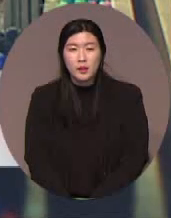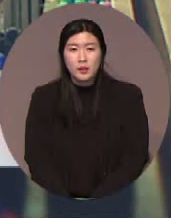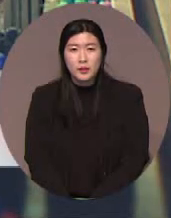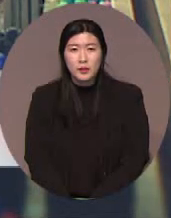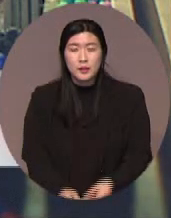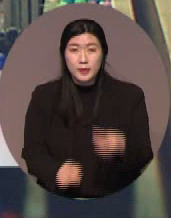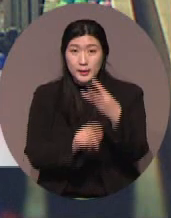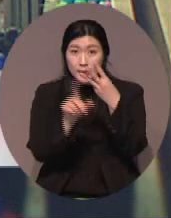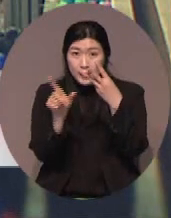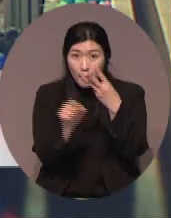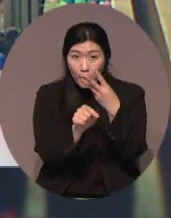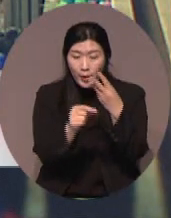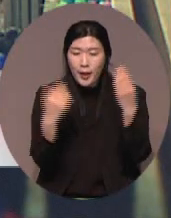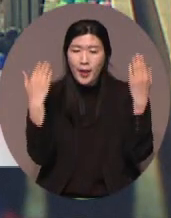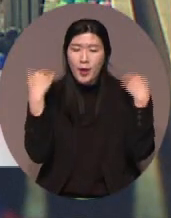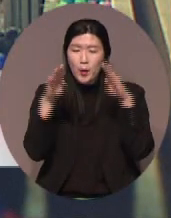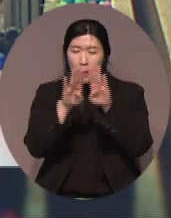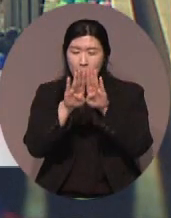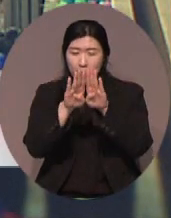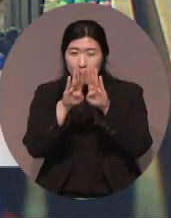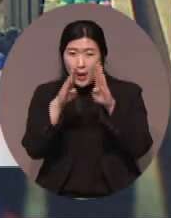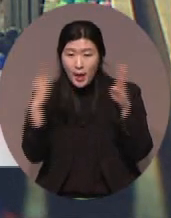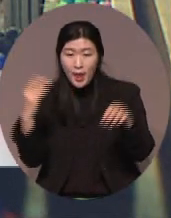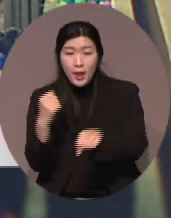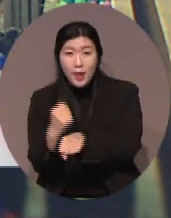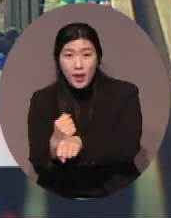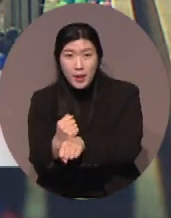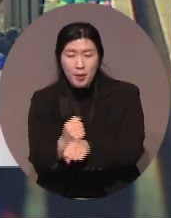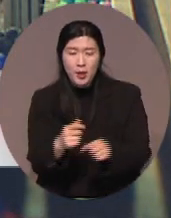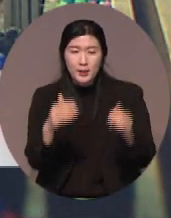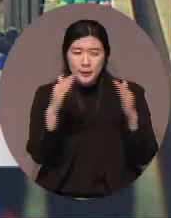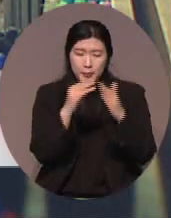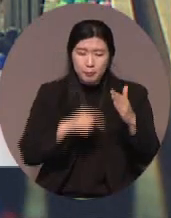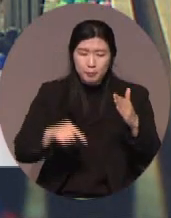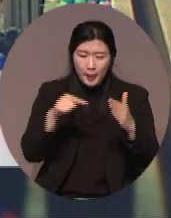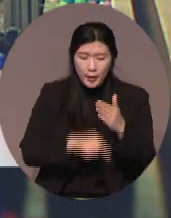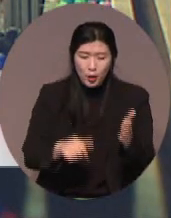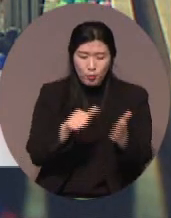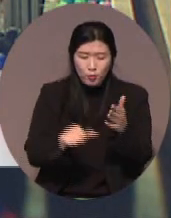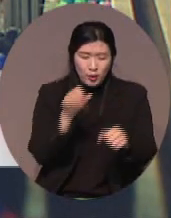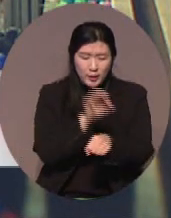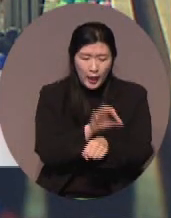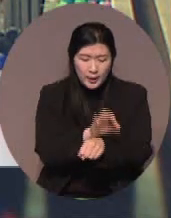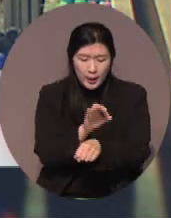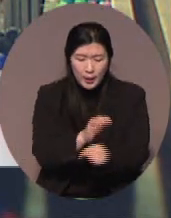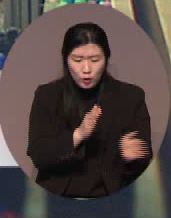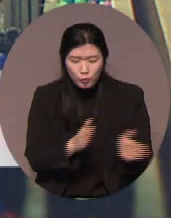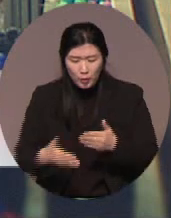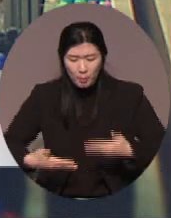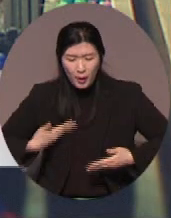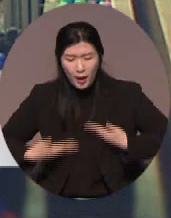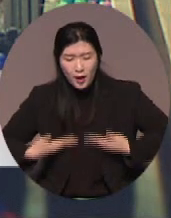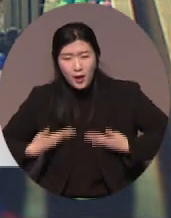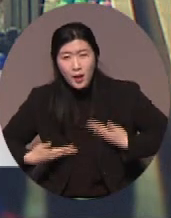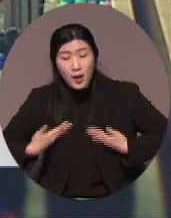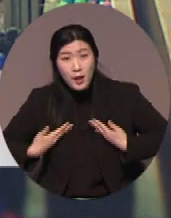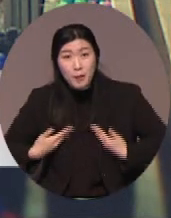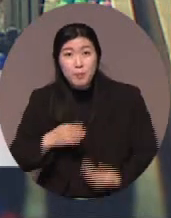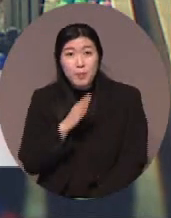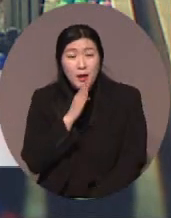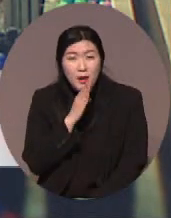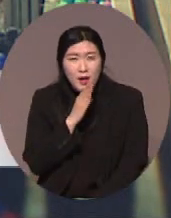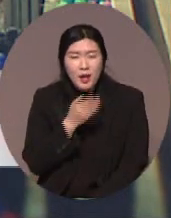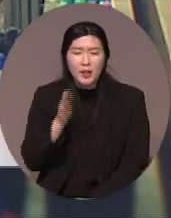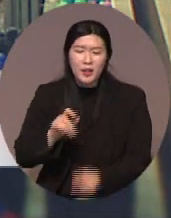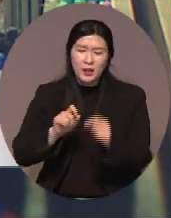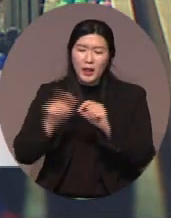3월 새학기가 다가오는 이맘때쯤이면 가정에서는 아이들 학용품 준비하느라 분주했었죠 요즘은